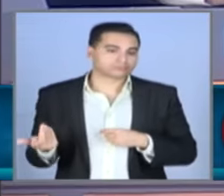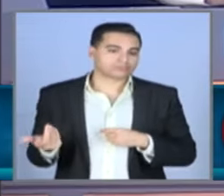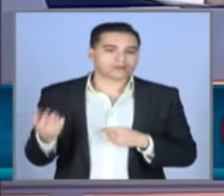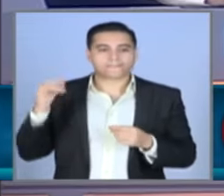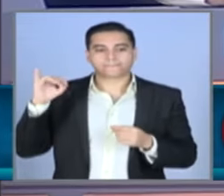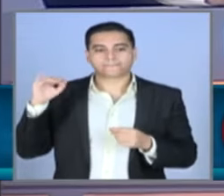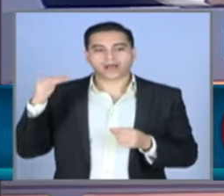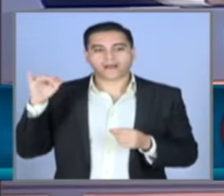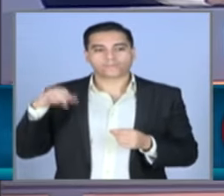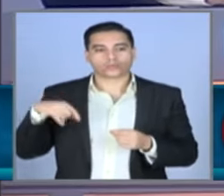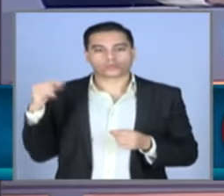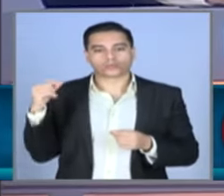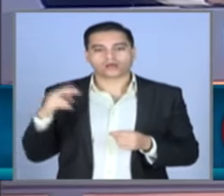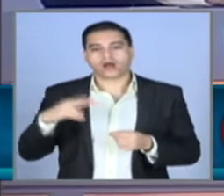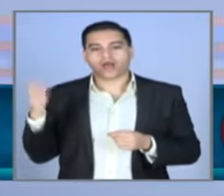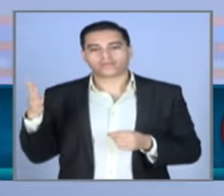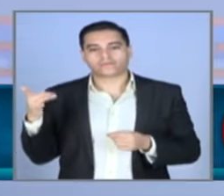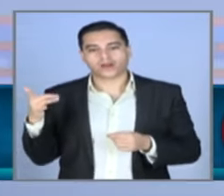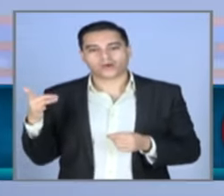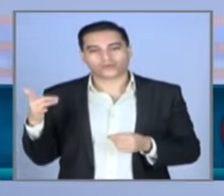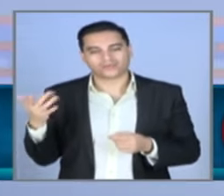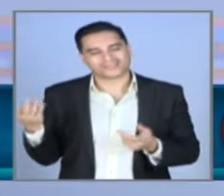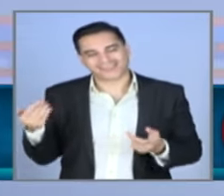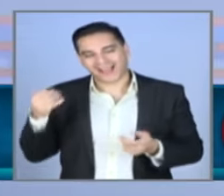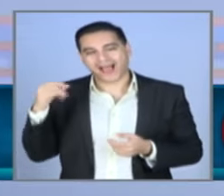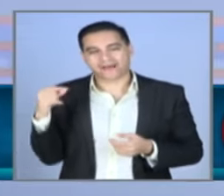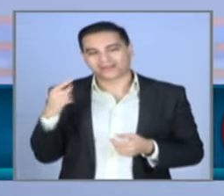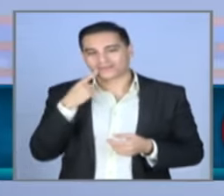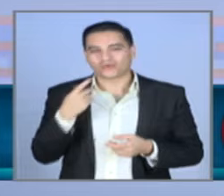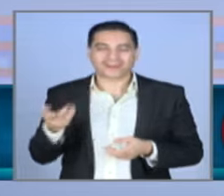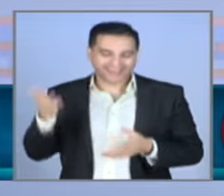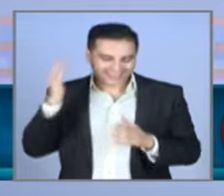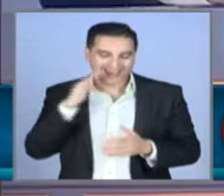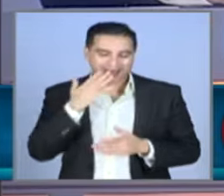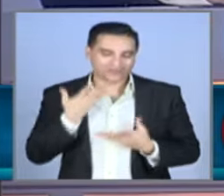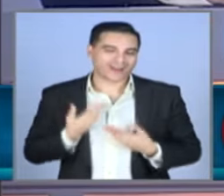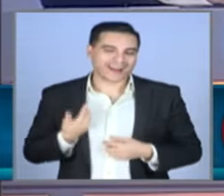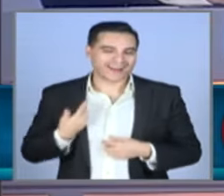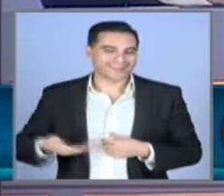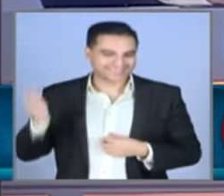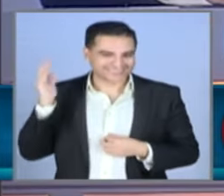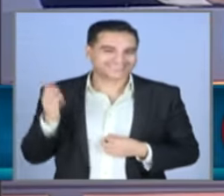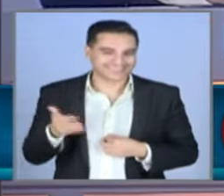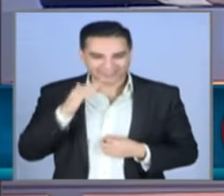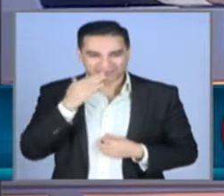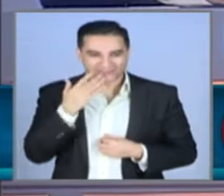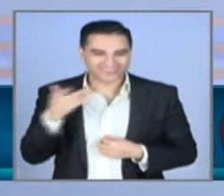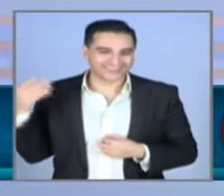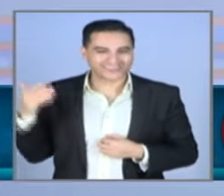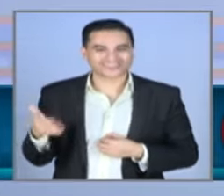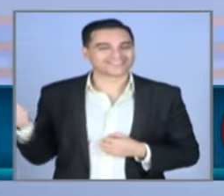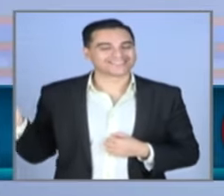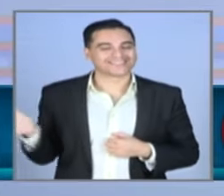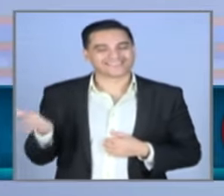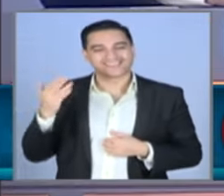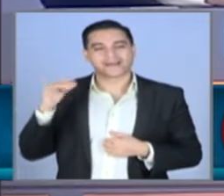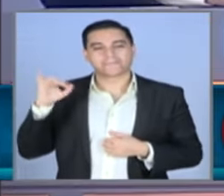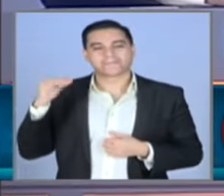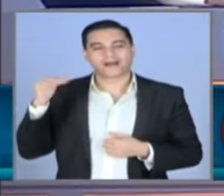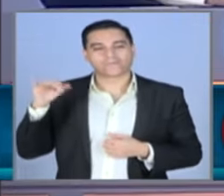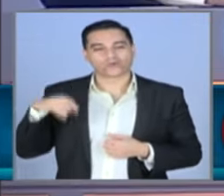محمود خطف البزر من أحمد. بقول لك إيه، أحمد بيقول لك يا عم الحمد لله ريحني. بالظبط. الحمد لله.